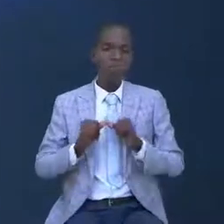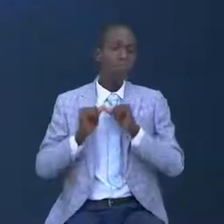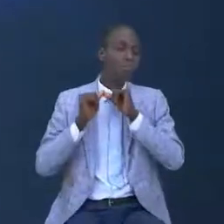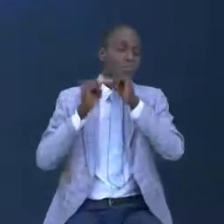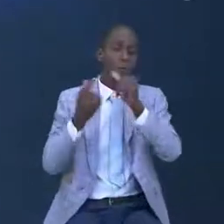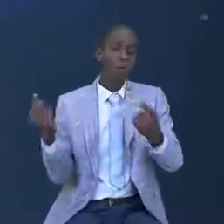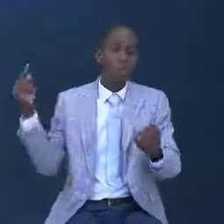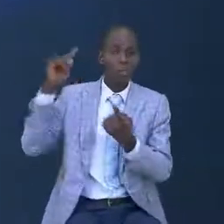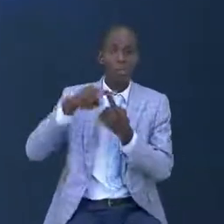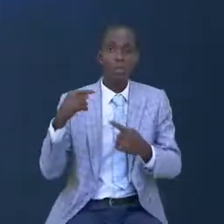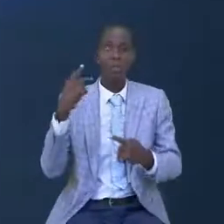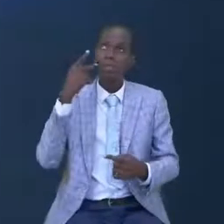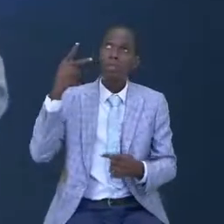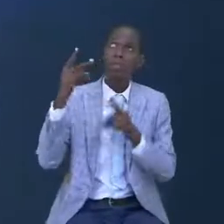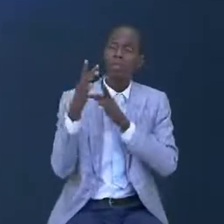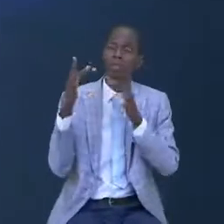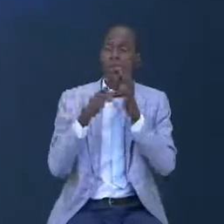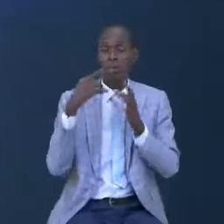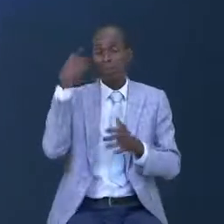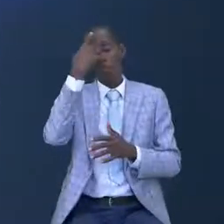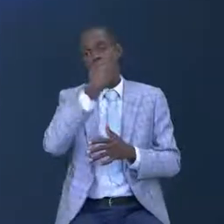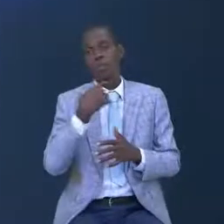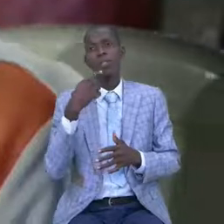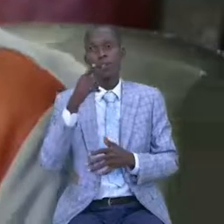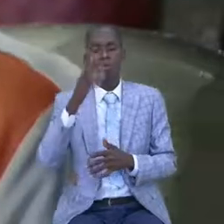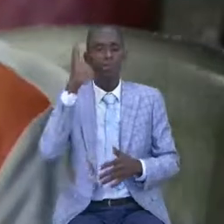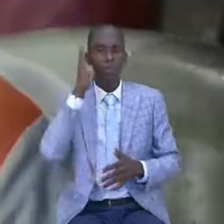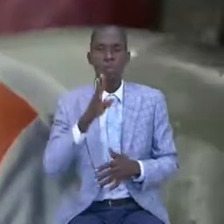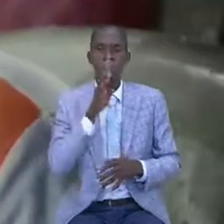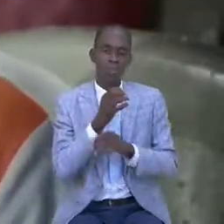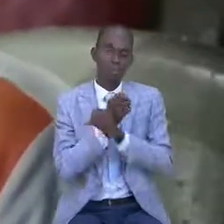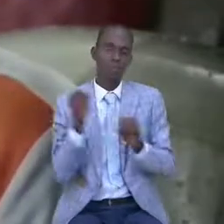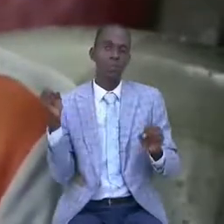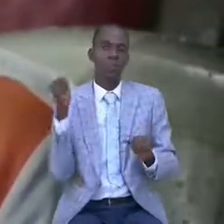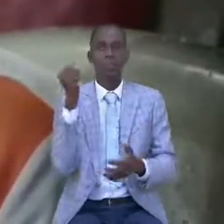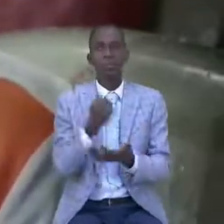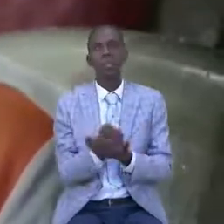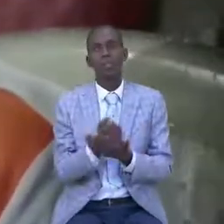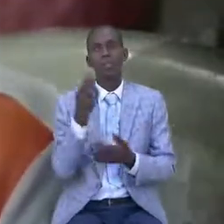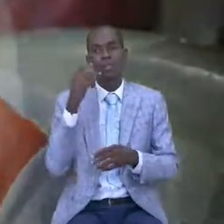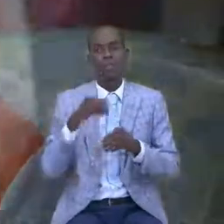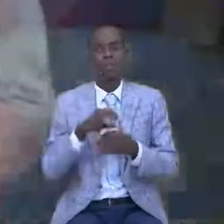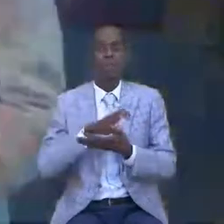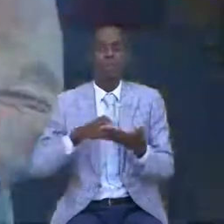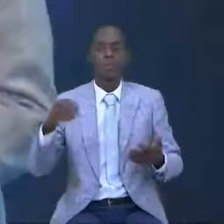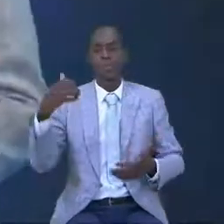toi, dans cette vie, jusqu'à ce que tu le vois face à face, tu seras